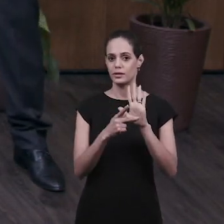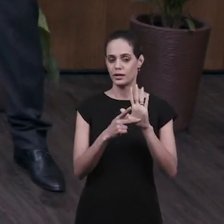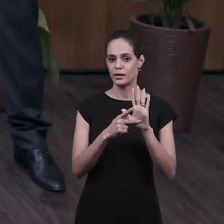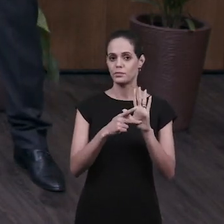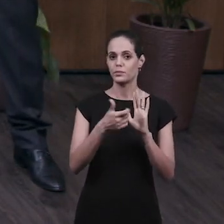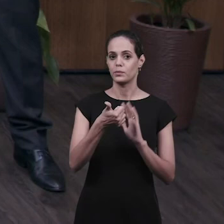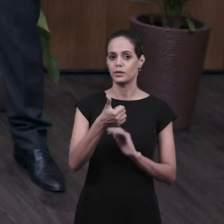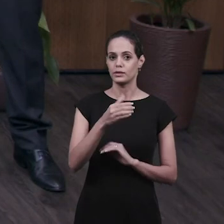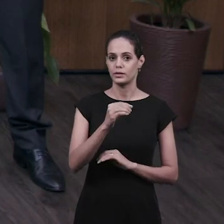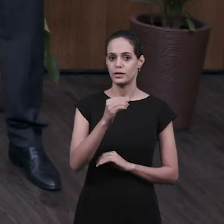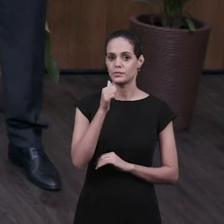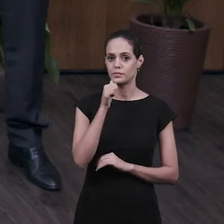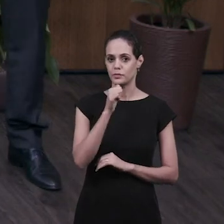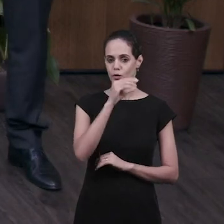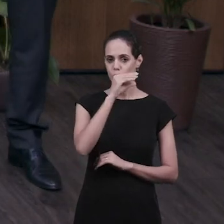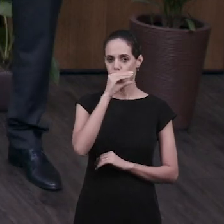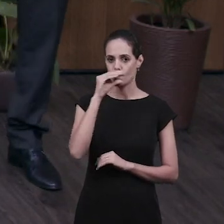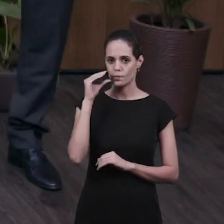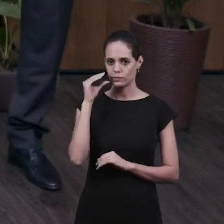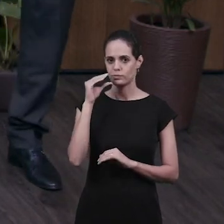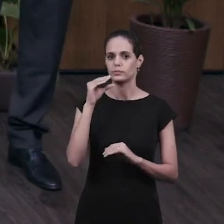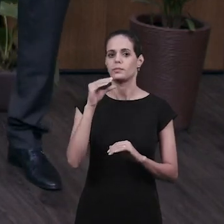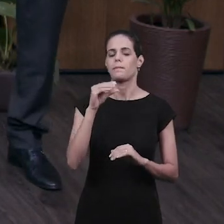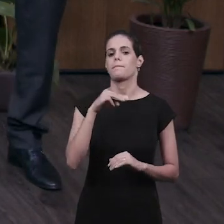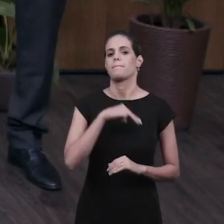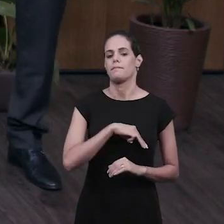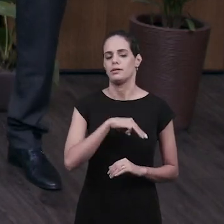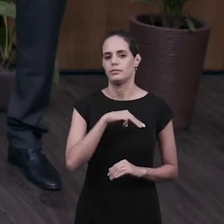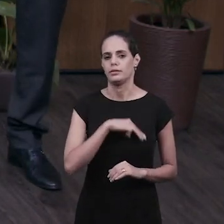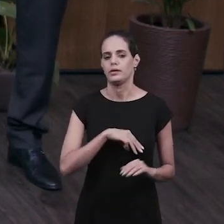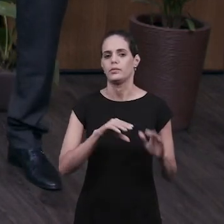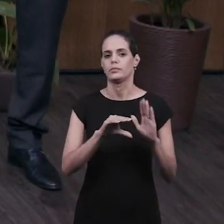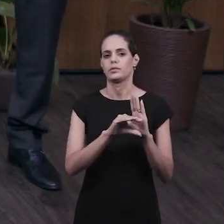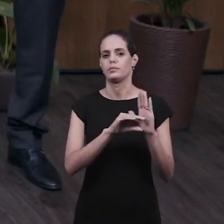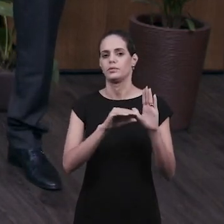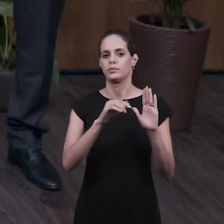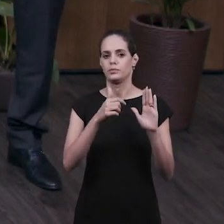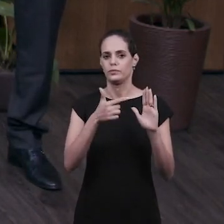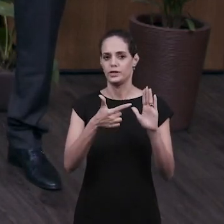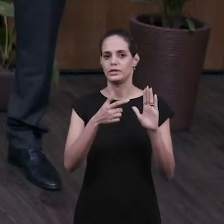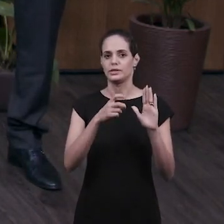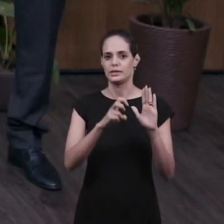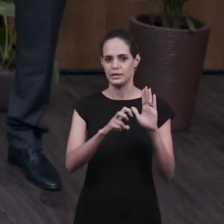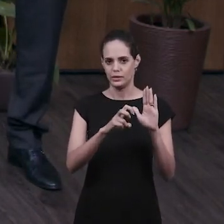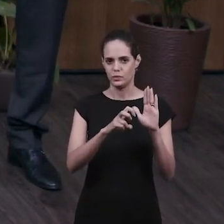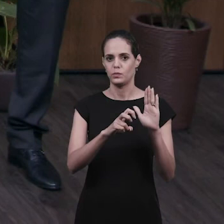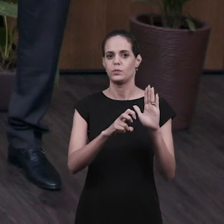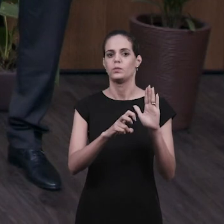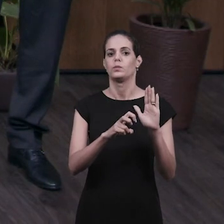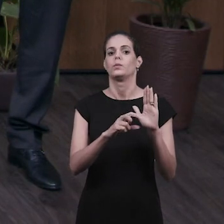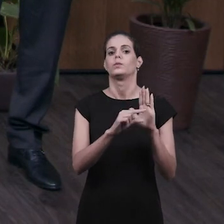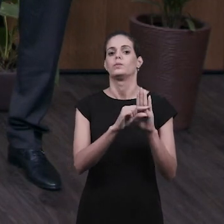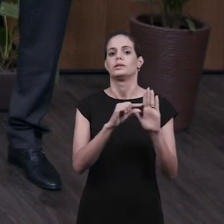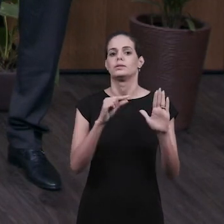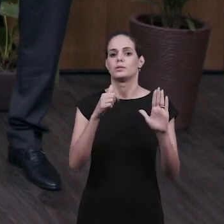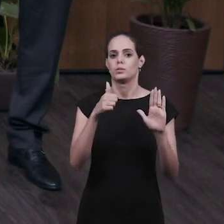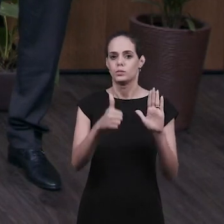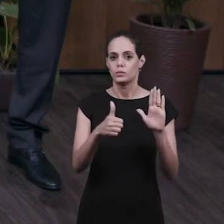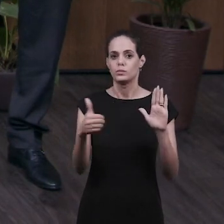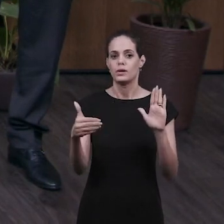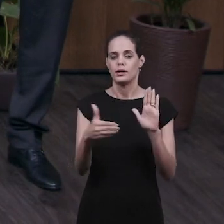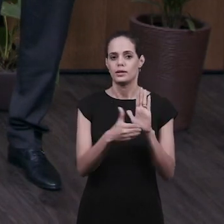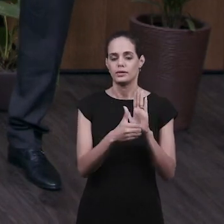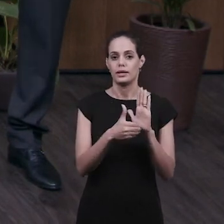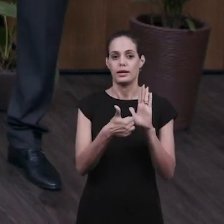vierges, qui est enregistrée dans la Bible, dans l'évangile de Matthieu, au chapitre 25, du verset